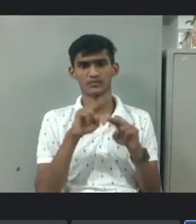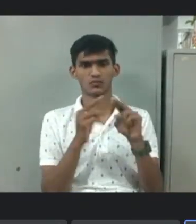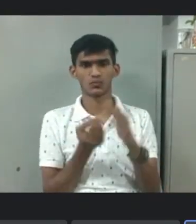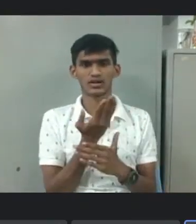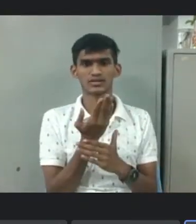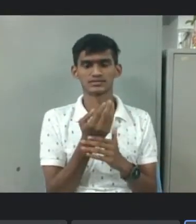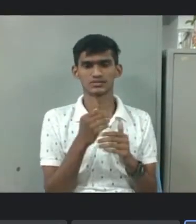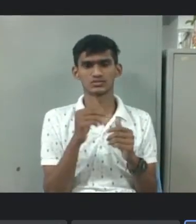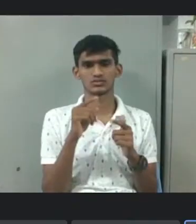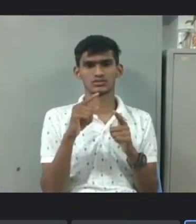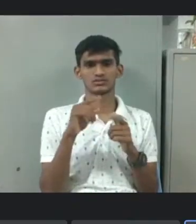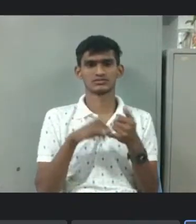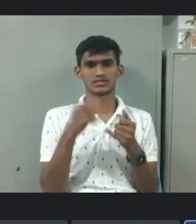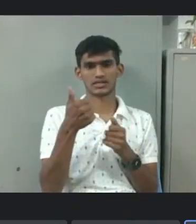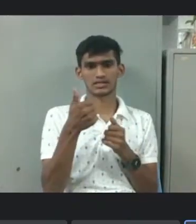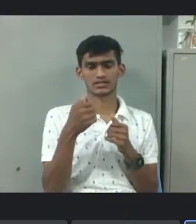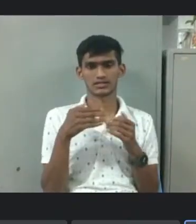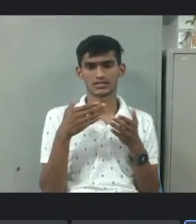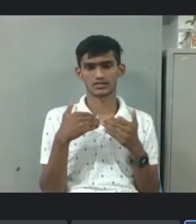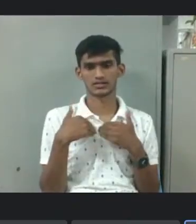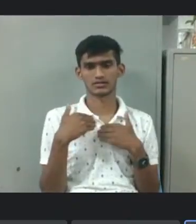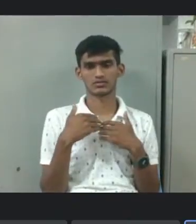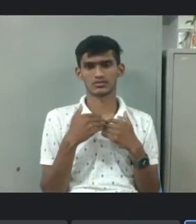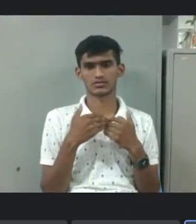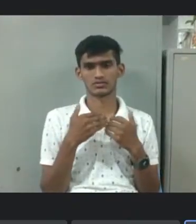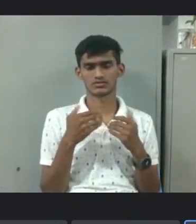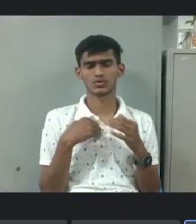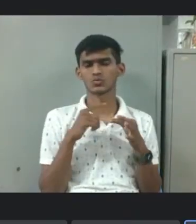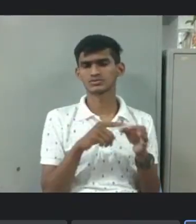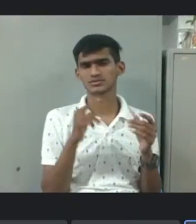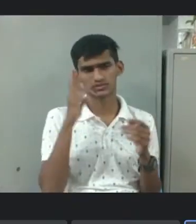ആണ്. ഞാൻ ചോദിക്കാൻ കാരണം ഉണ്ടായത്, എന്നെ ഇവിടെ